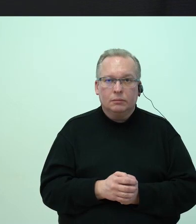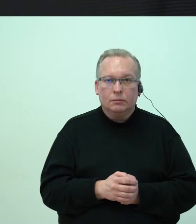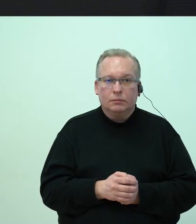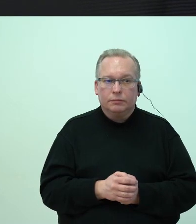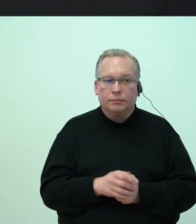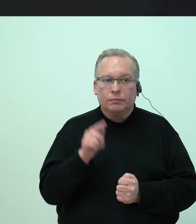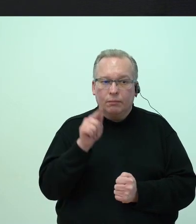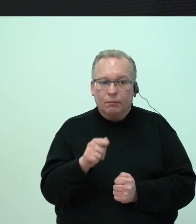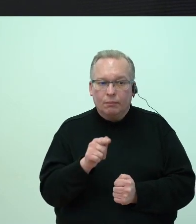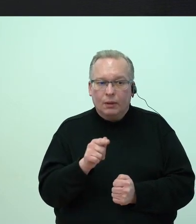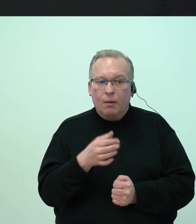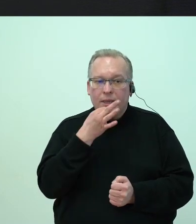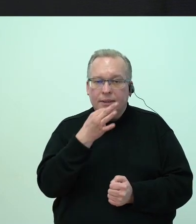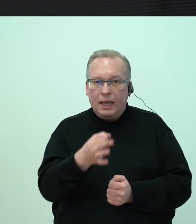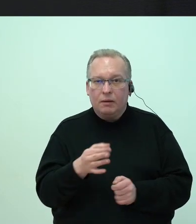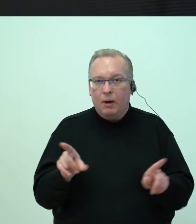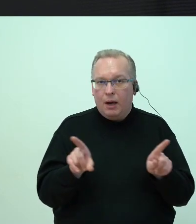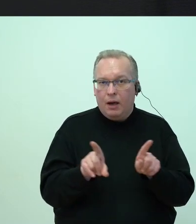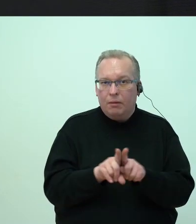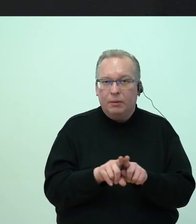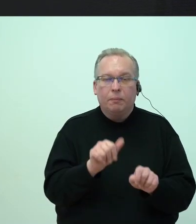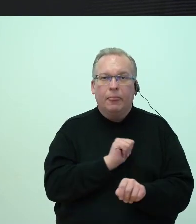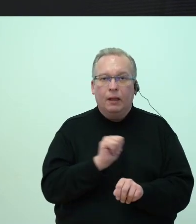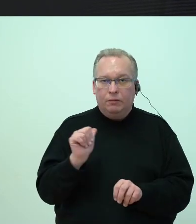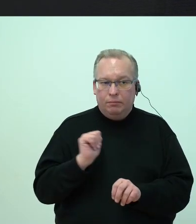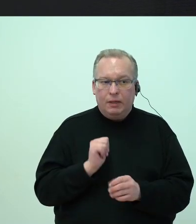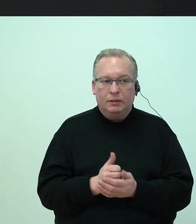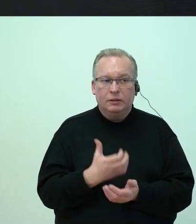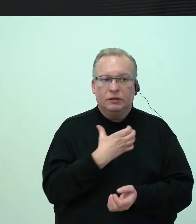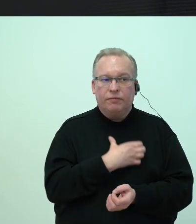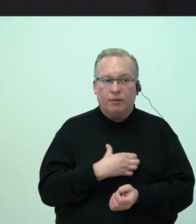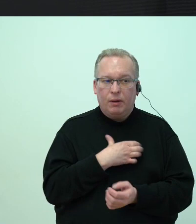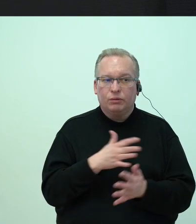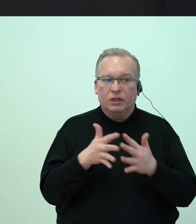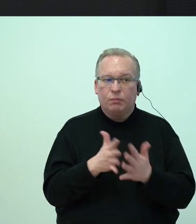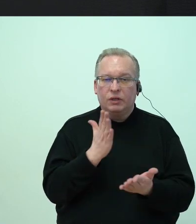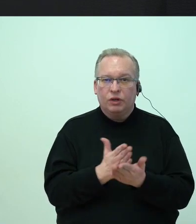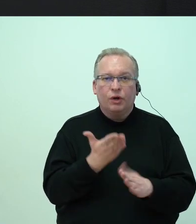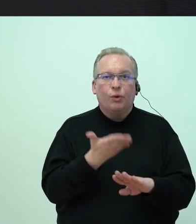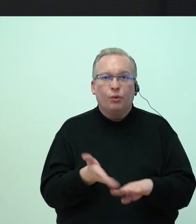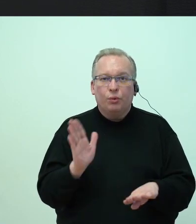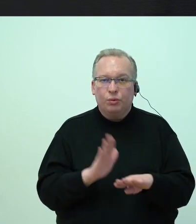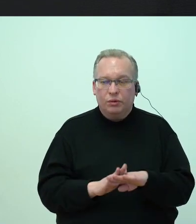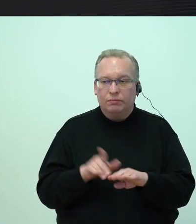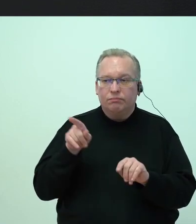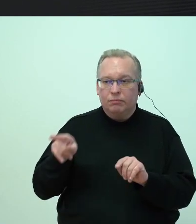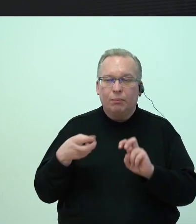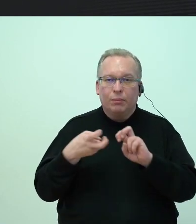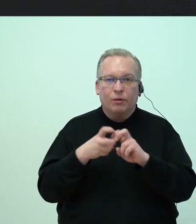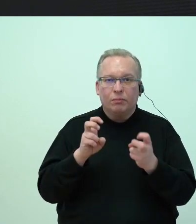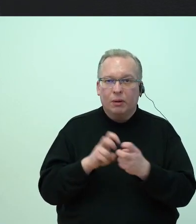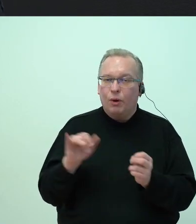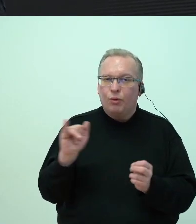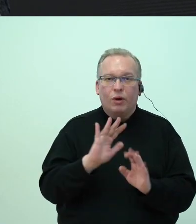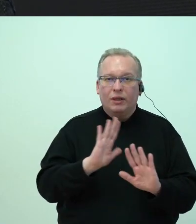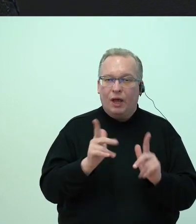už šią įžvalgą, kad iš esmės pats svarbiausias dalykas ir pats sunkiausias iššūkis yra